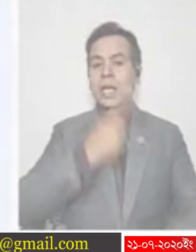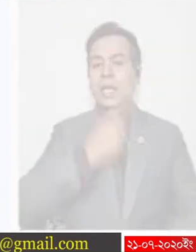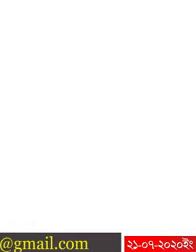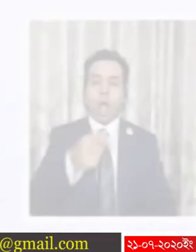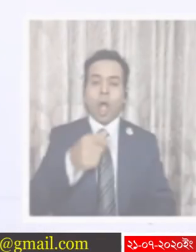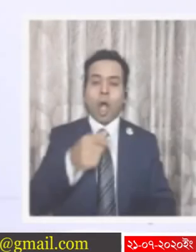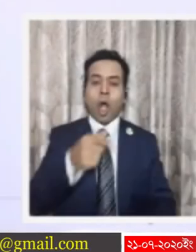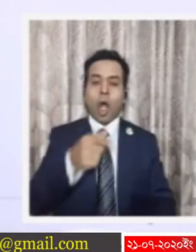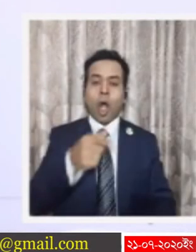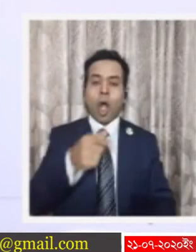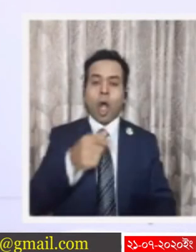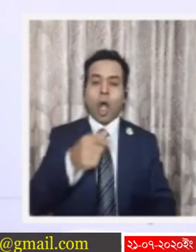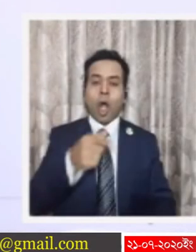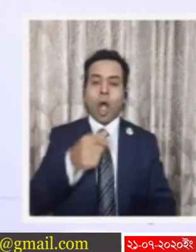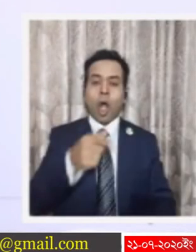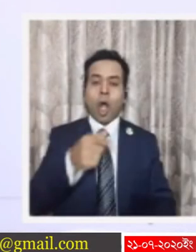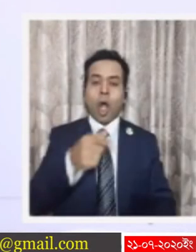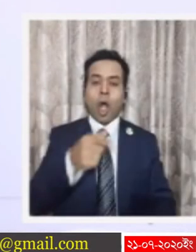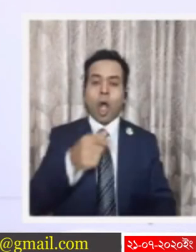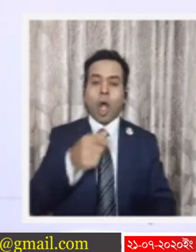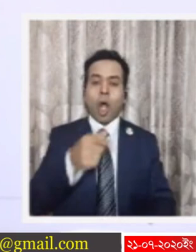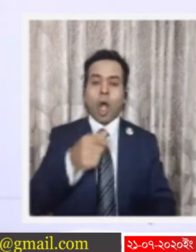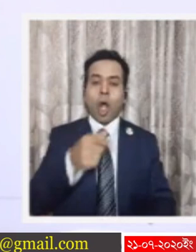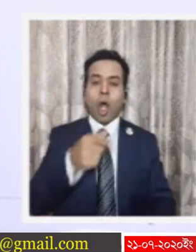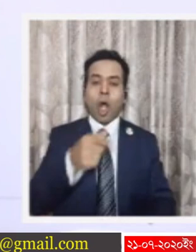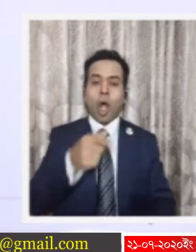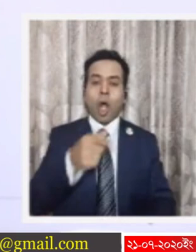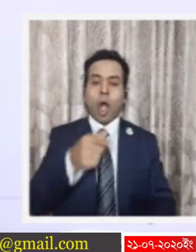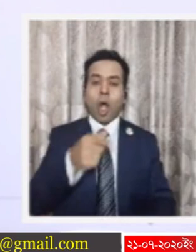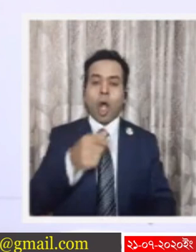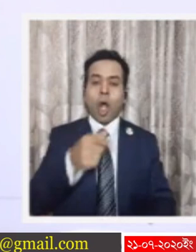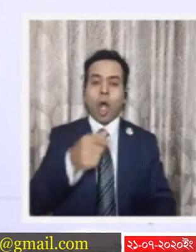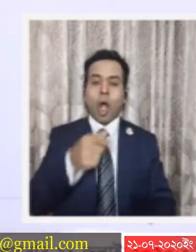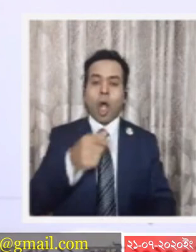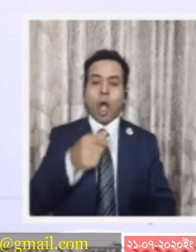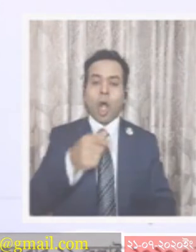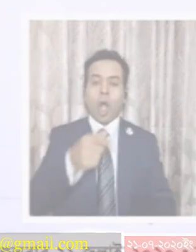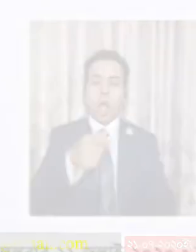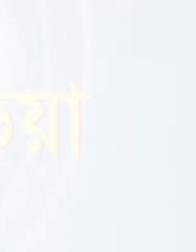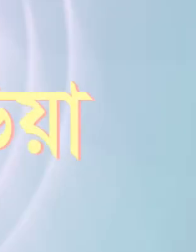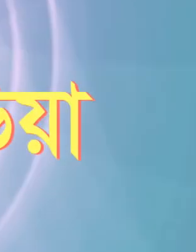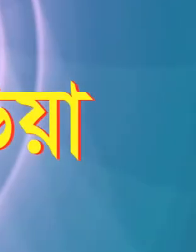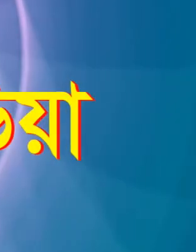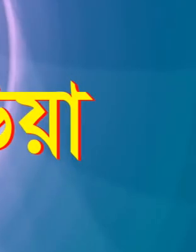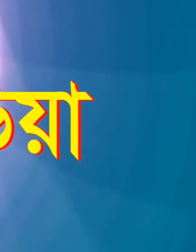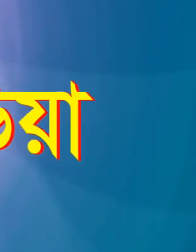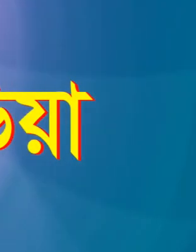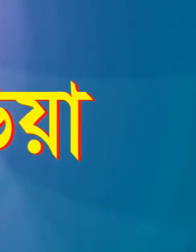করতে হবে, কারণ এটি ফুসফুসের কার্যকারিতা নষ্ট করে দেয়। ধন্যবাদ এতক্ষণ সাথে থাকার জন্য।